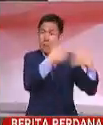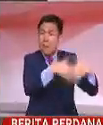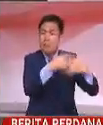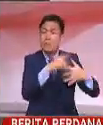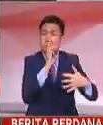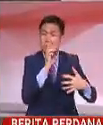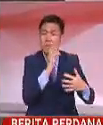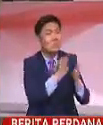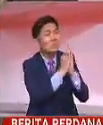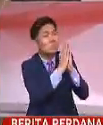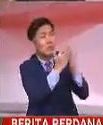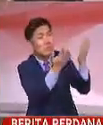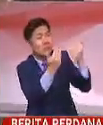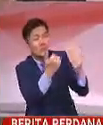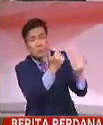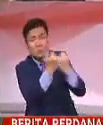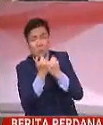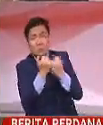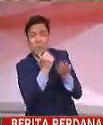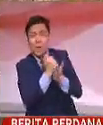dengan segera.